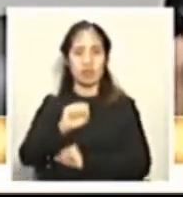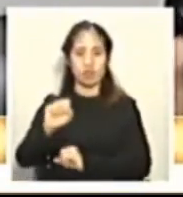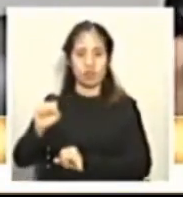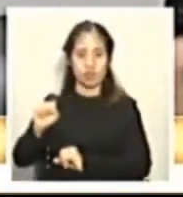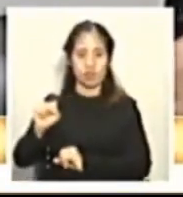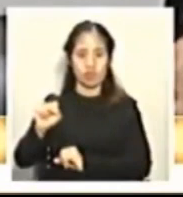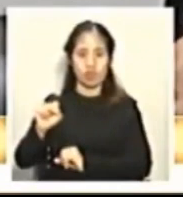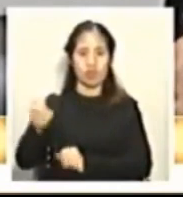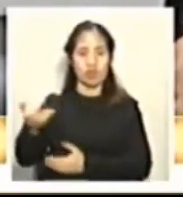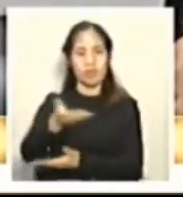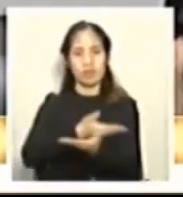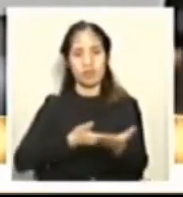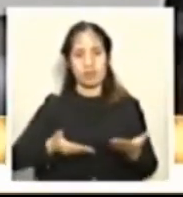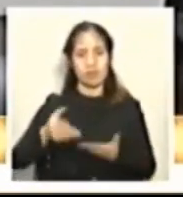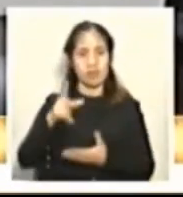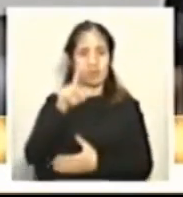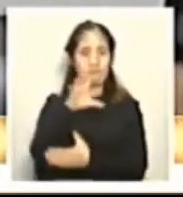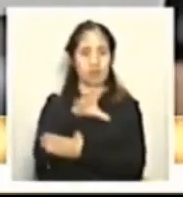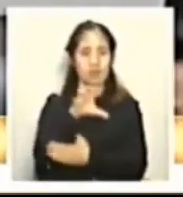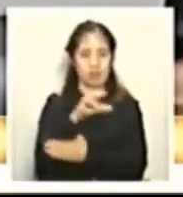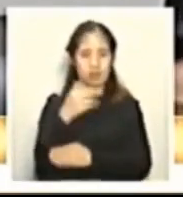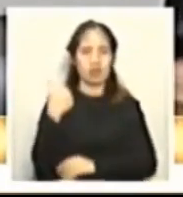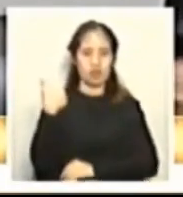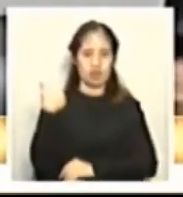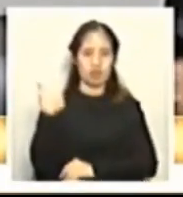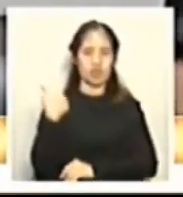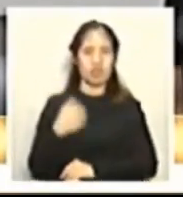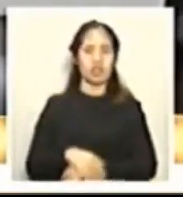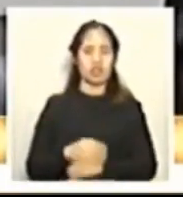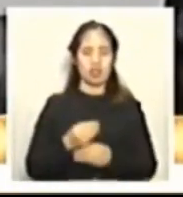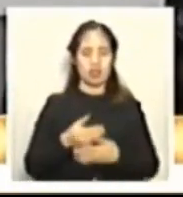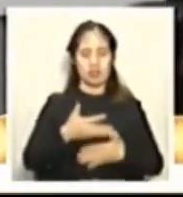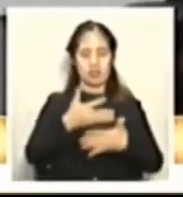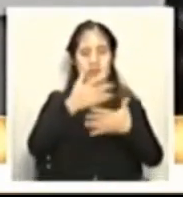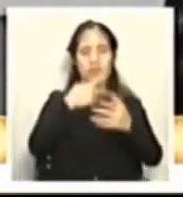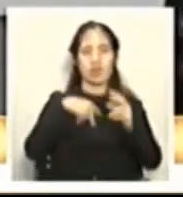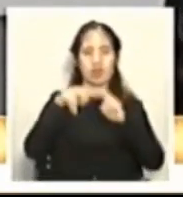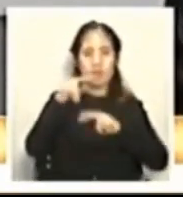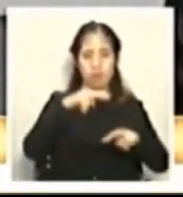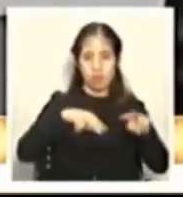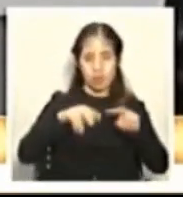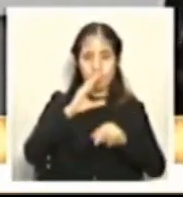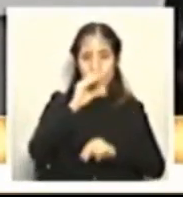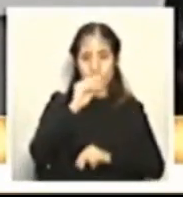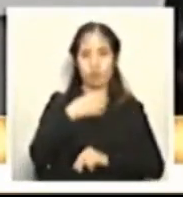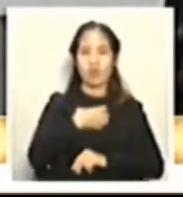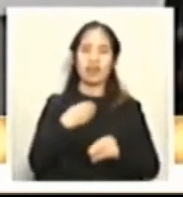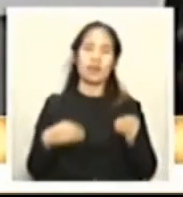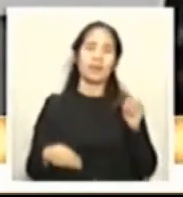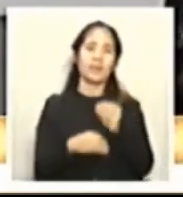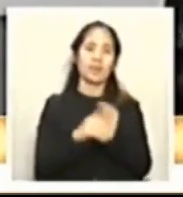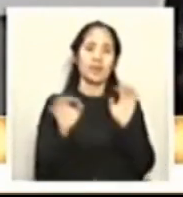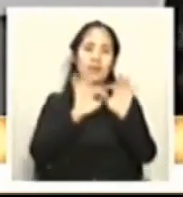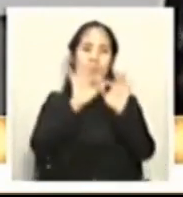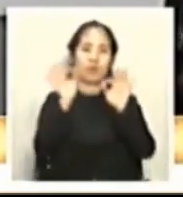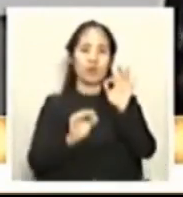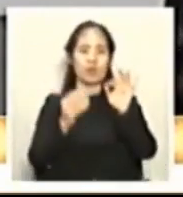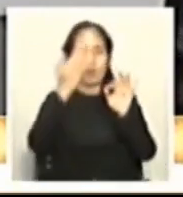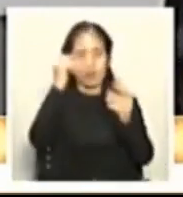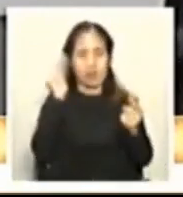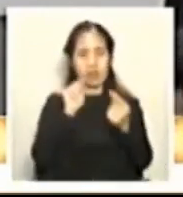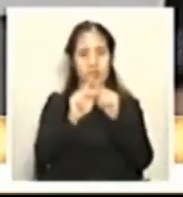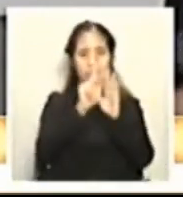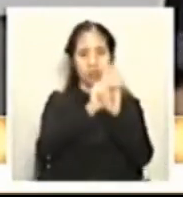ราพิจารณาเรื่องข้อบังคับก็เคยมีการหยิบยกมาพูดกันเยอะเรื่องว่าควรจะเพิ่มข้อความให้สอดคล้องกับรัฐธรรม